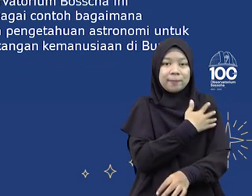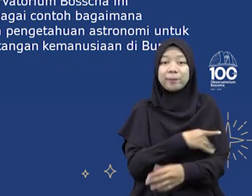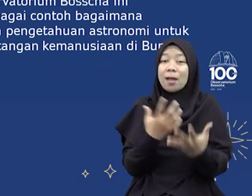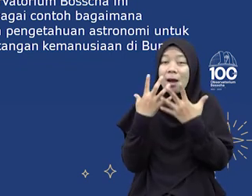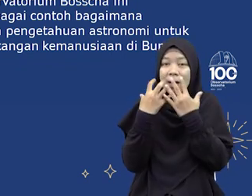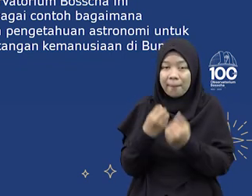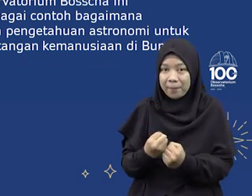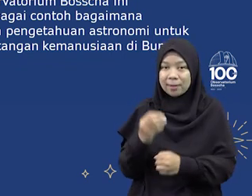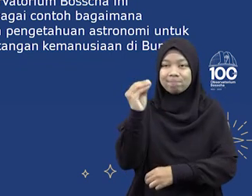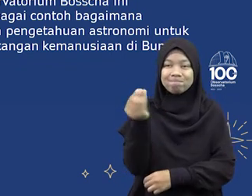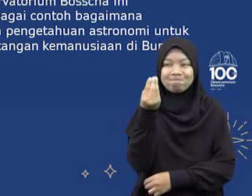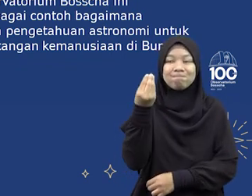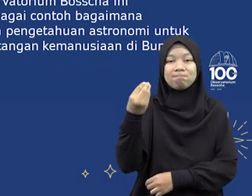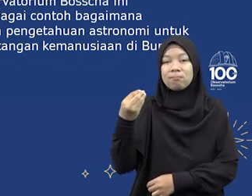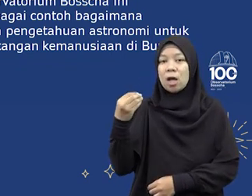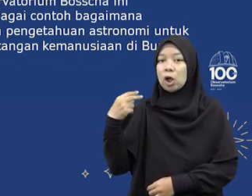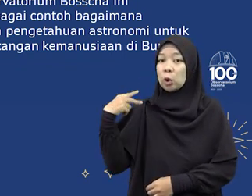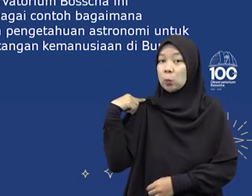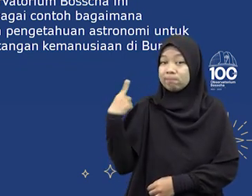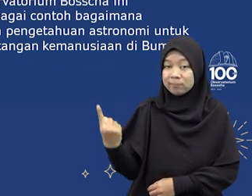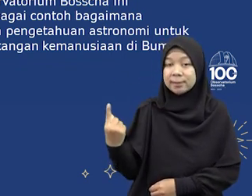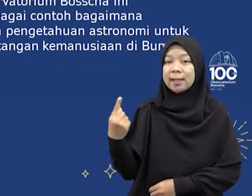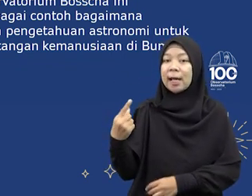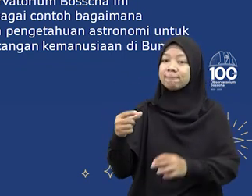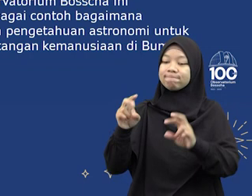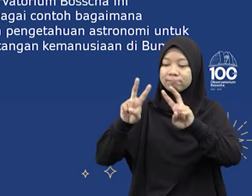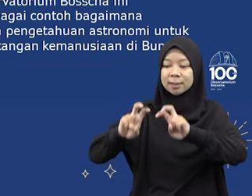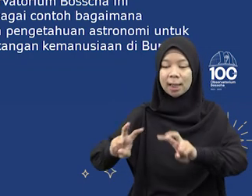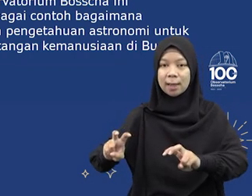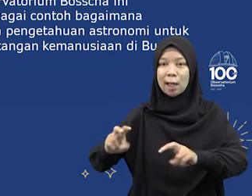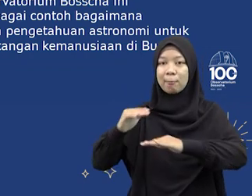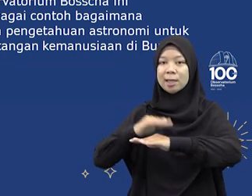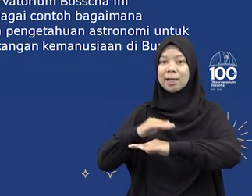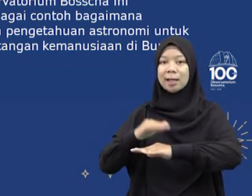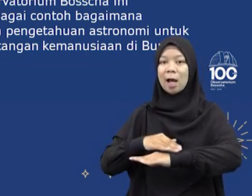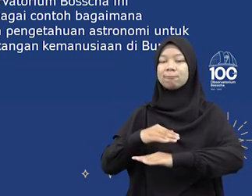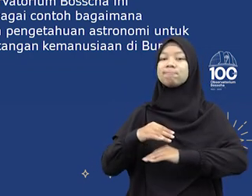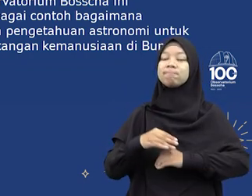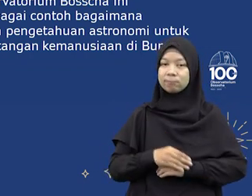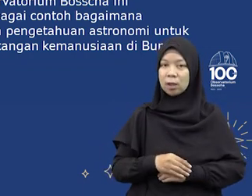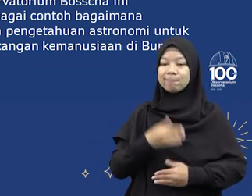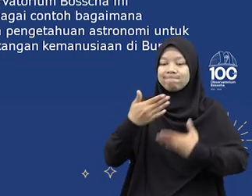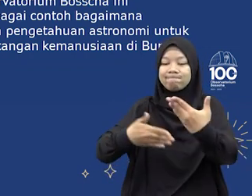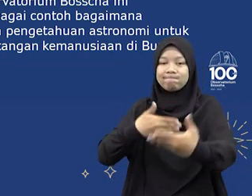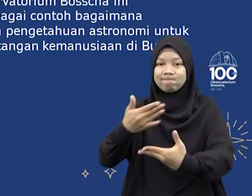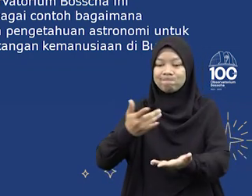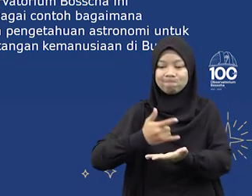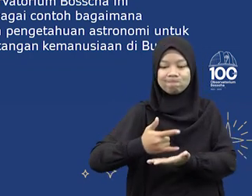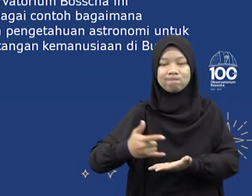Dirjen Kementerian ristek dikbud ini barangkali terus kita